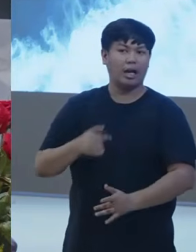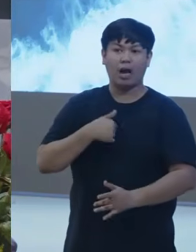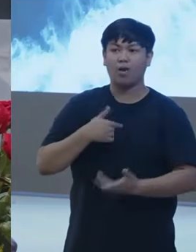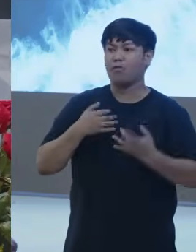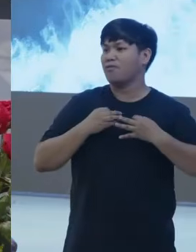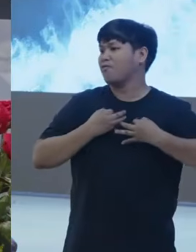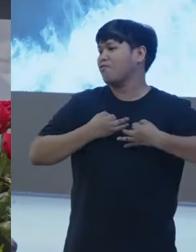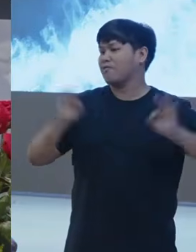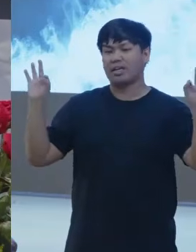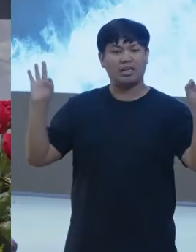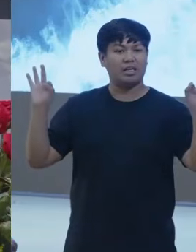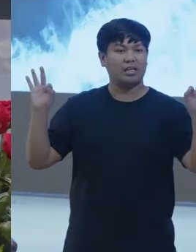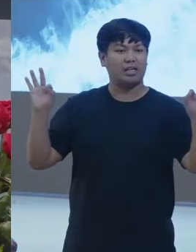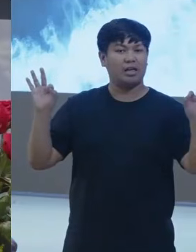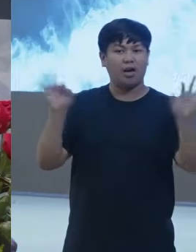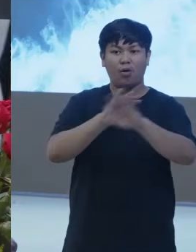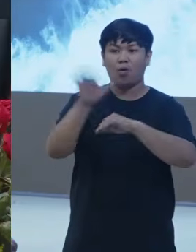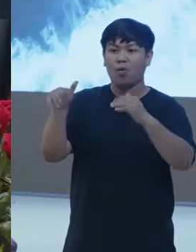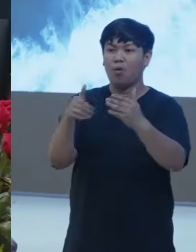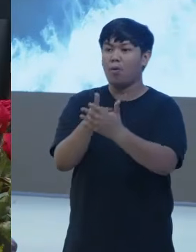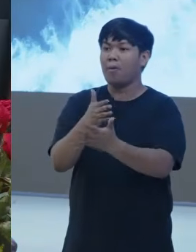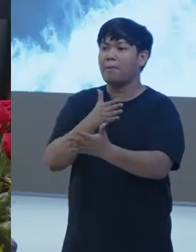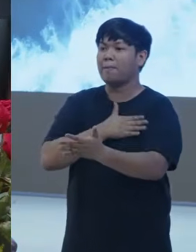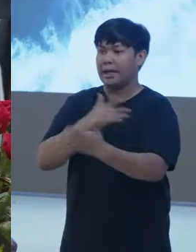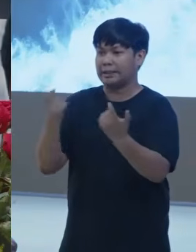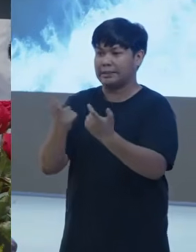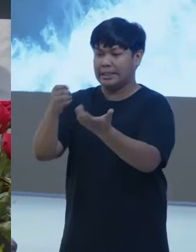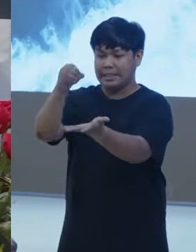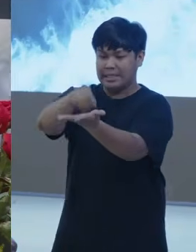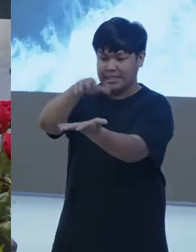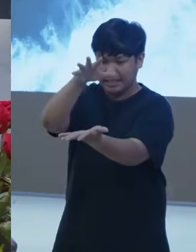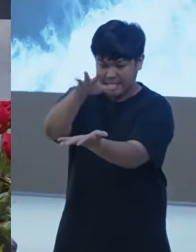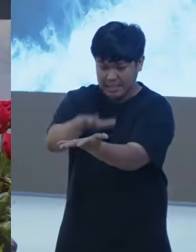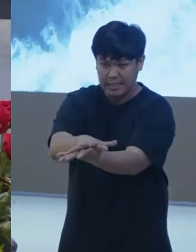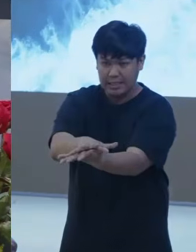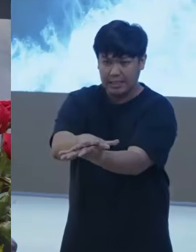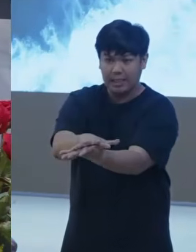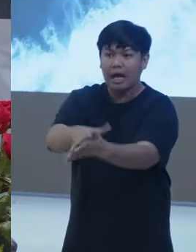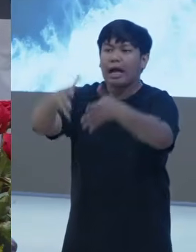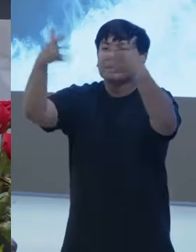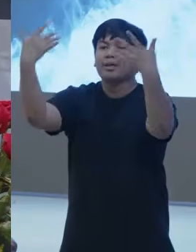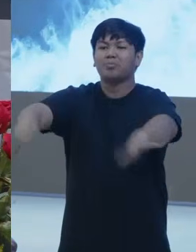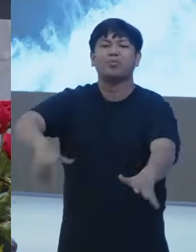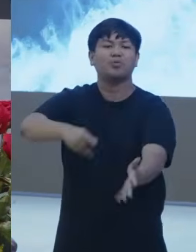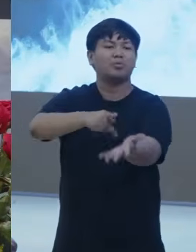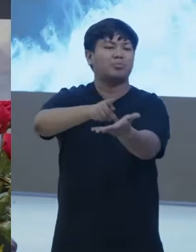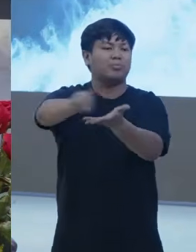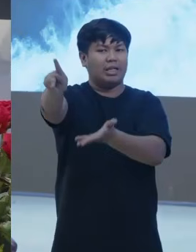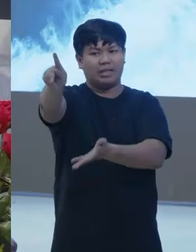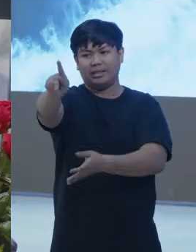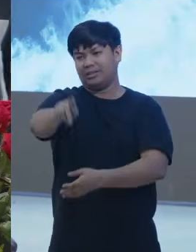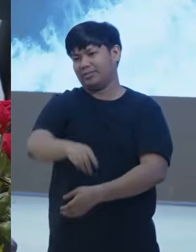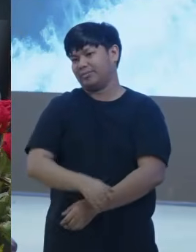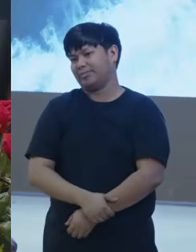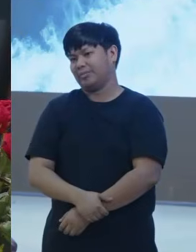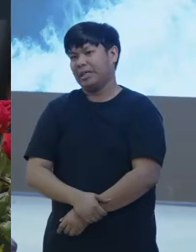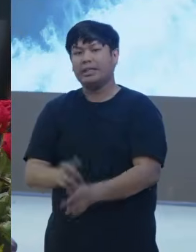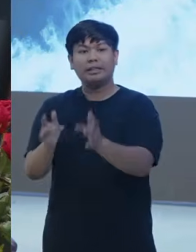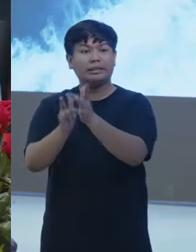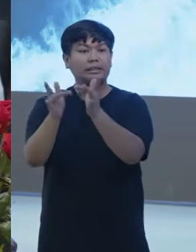Kaya bayad na. Kaya sabi ni Jesus, it is finished. Bayad na, tetelestai.